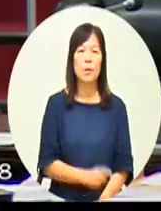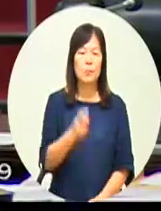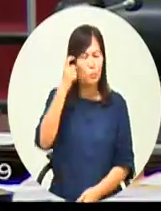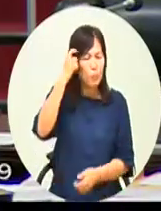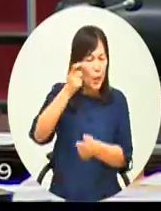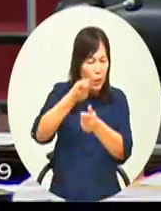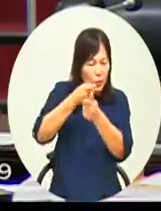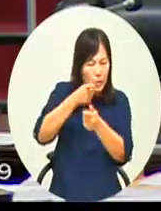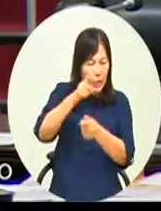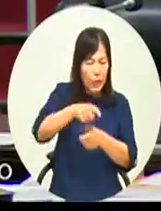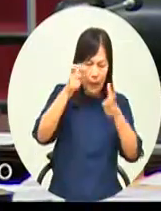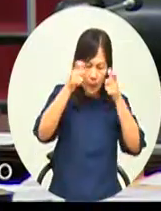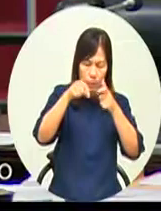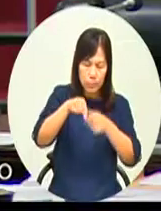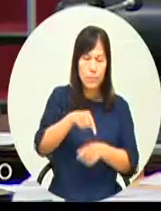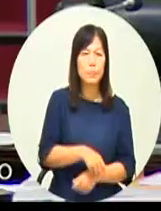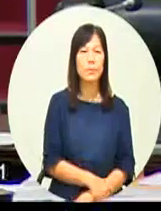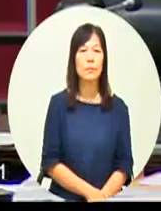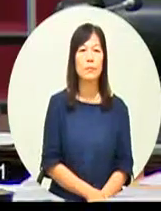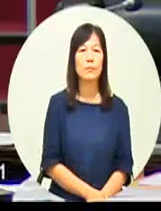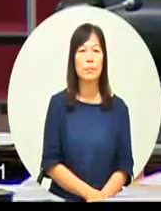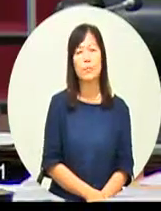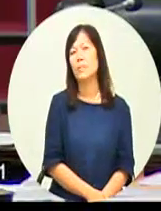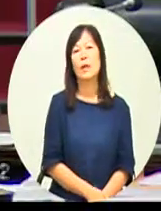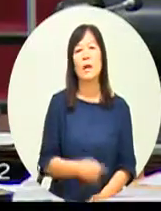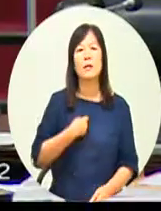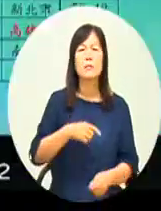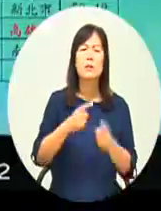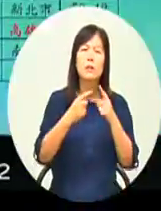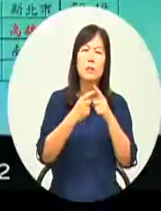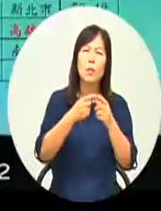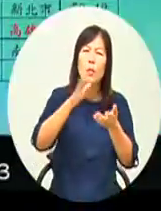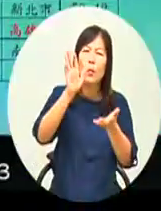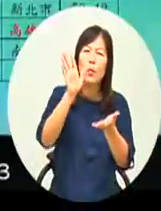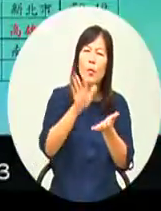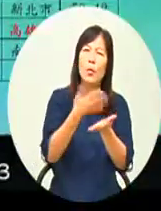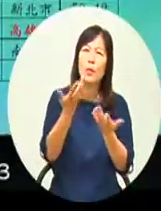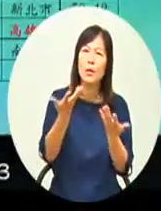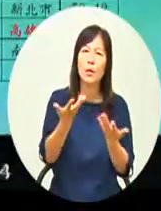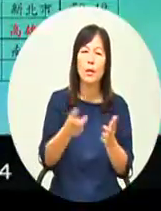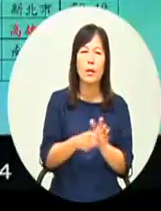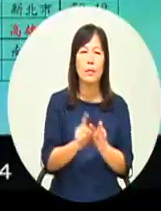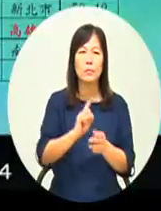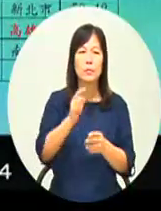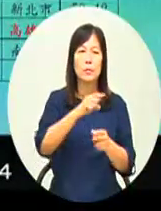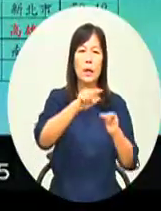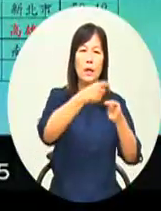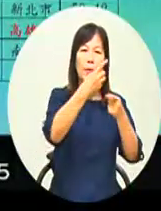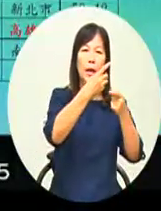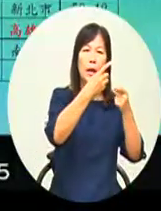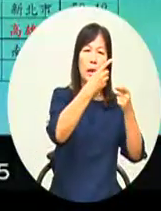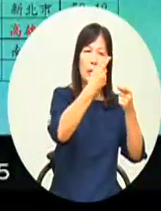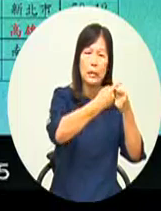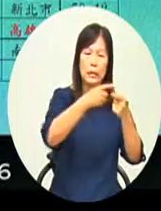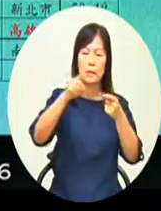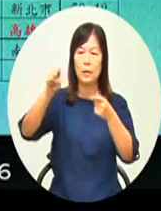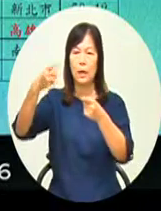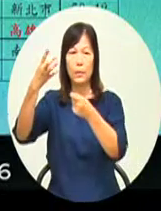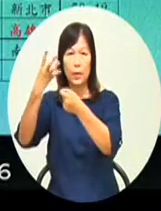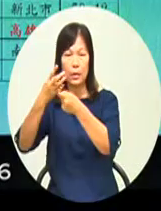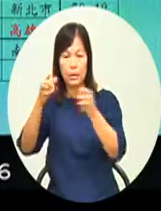人家来到高雄。这个千万人跑去哪里的呢，从101年到104年的数字来